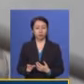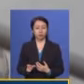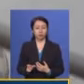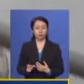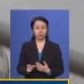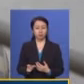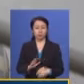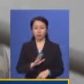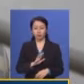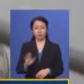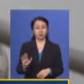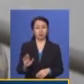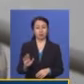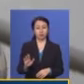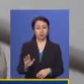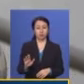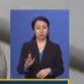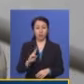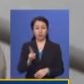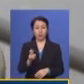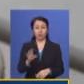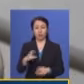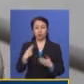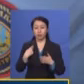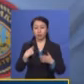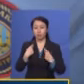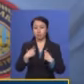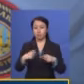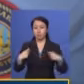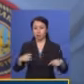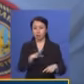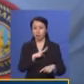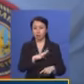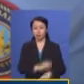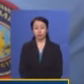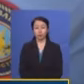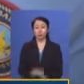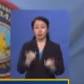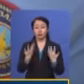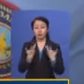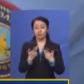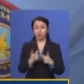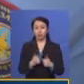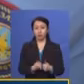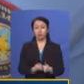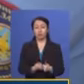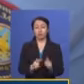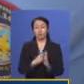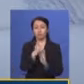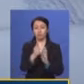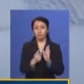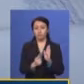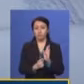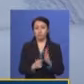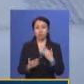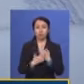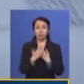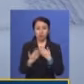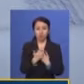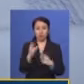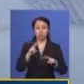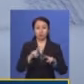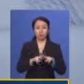мобильник? Нет, на квартире продал. Сейчас решается вопрос об избрании меры пресечения в виде содержания под